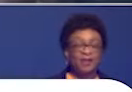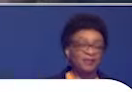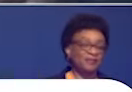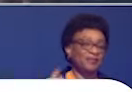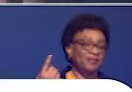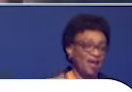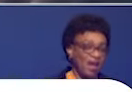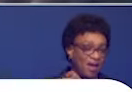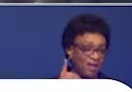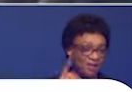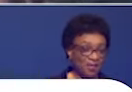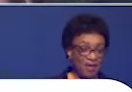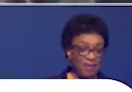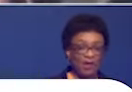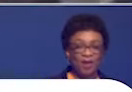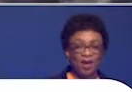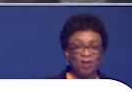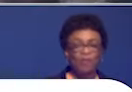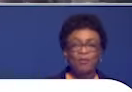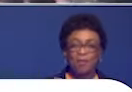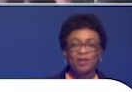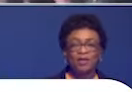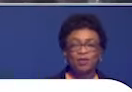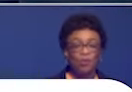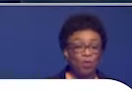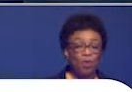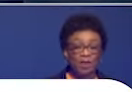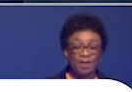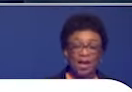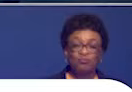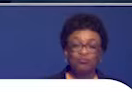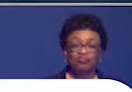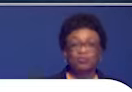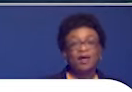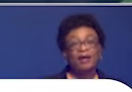bado,hitajilaokubwani wataalamukujitokezanakuelezea asiliyahalihii.